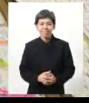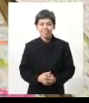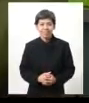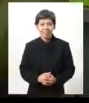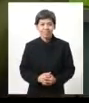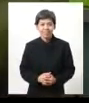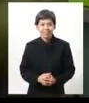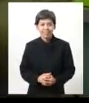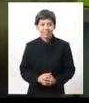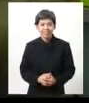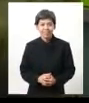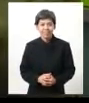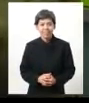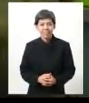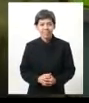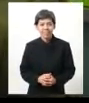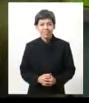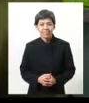ไรอย่างเงี้ย